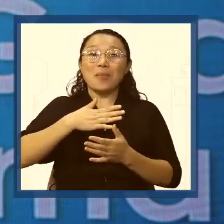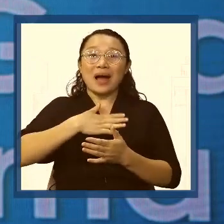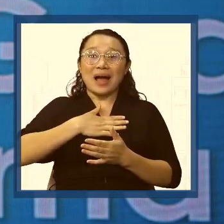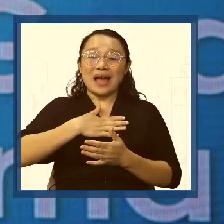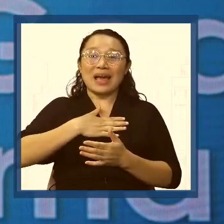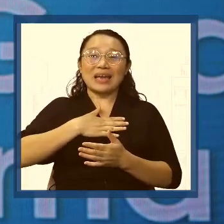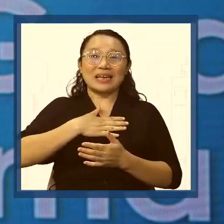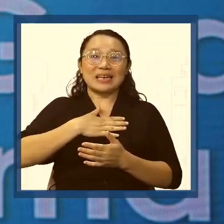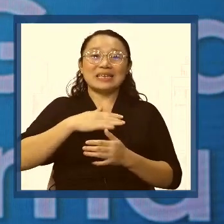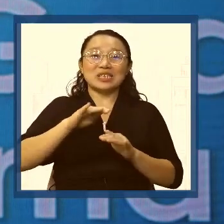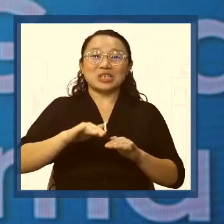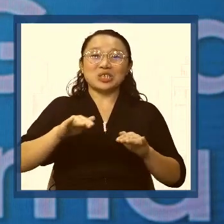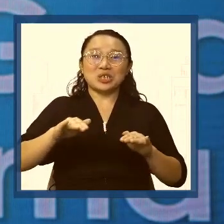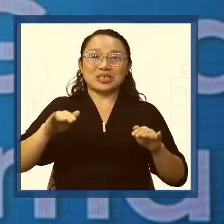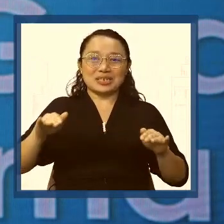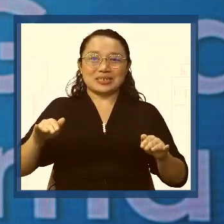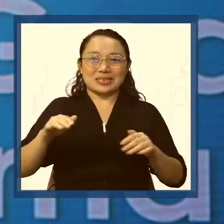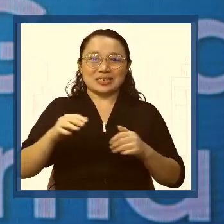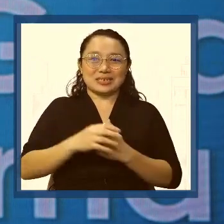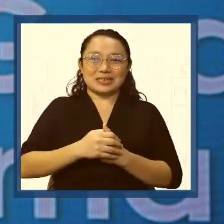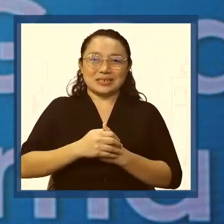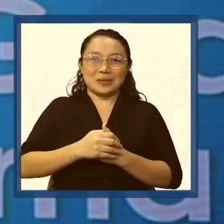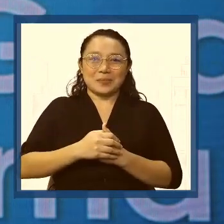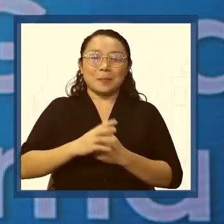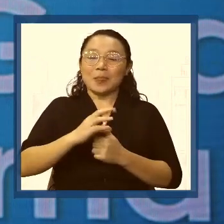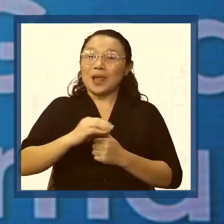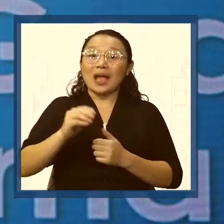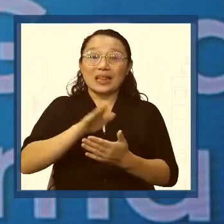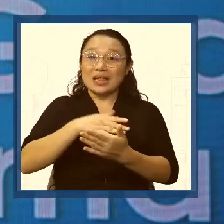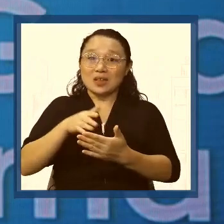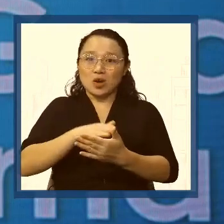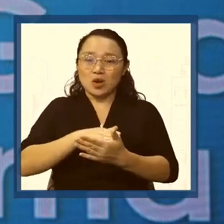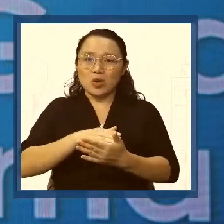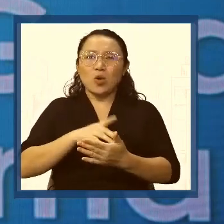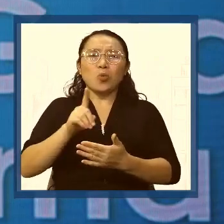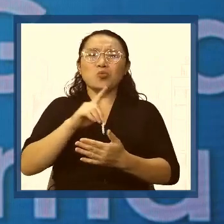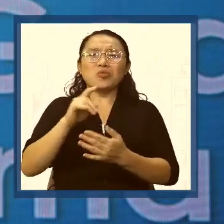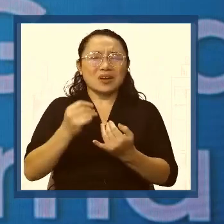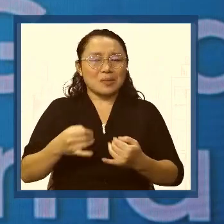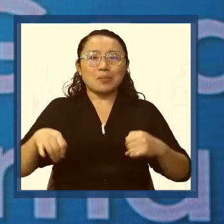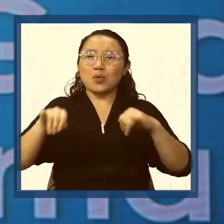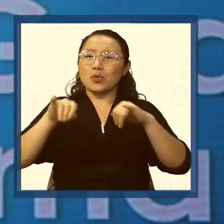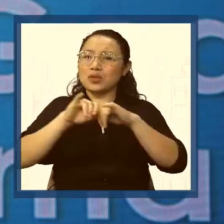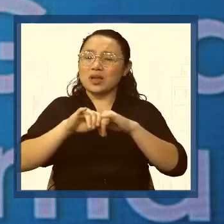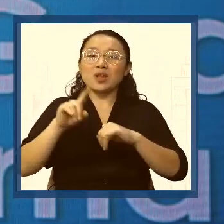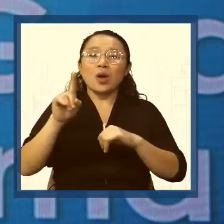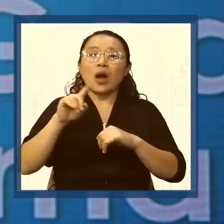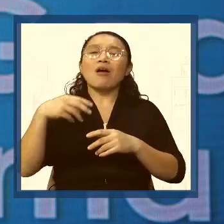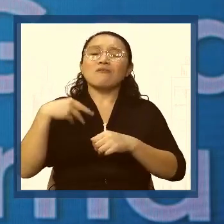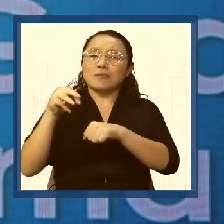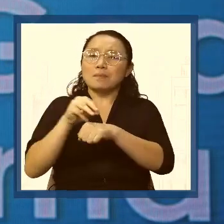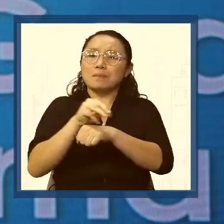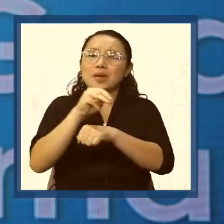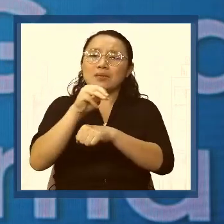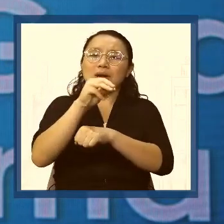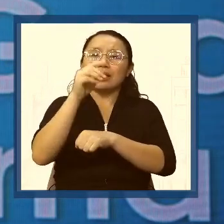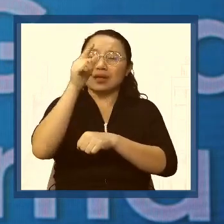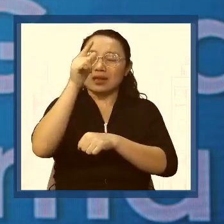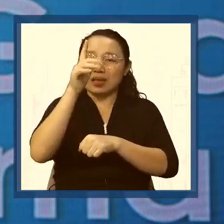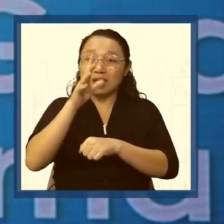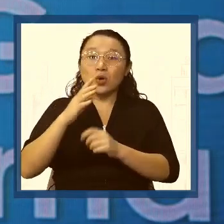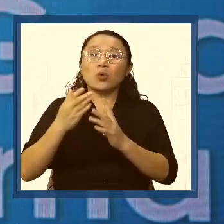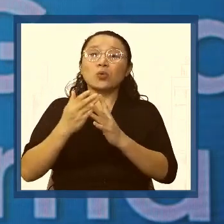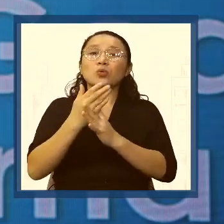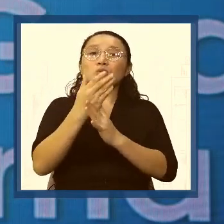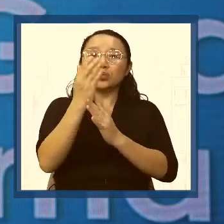nga mga lawiton, atong pamalandungan, ang kabililhon, may milagro ang Dios diha sa ato nga mga